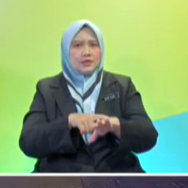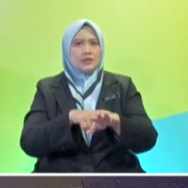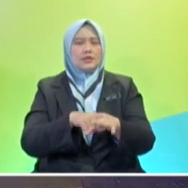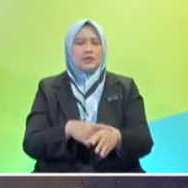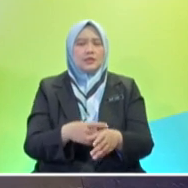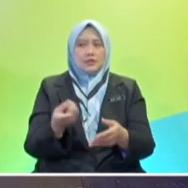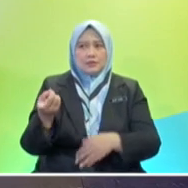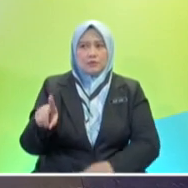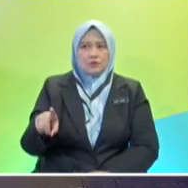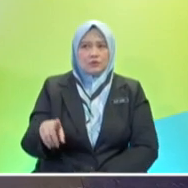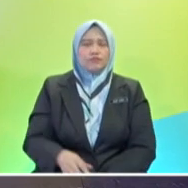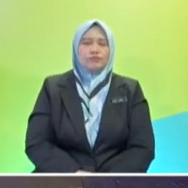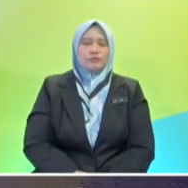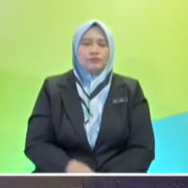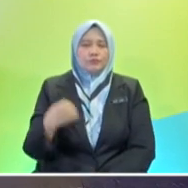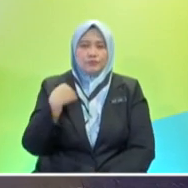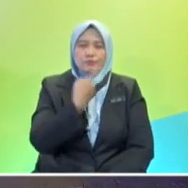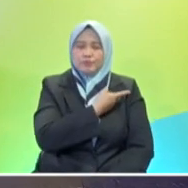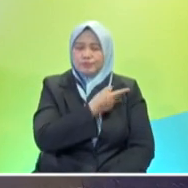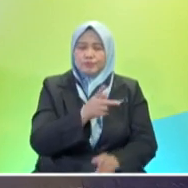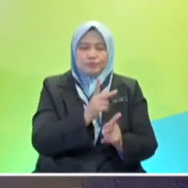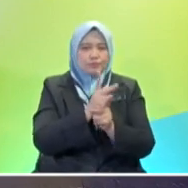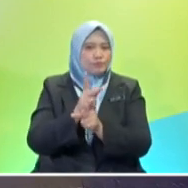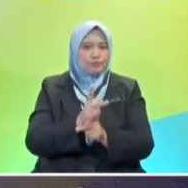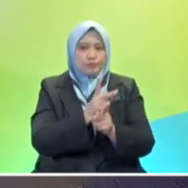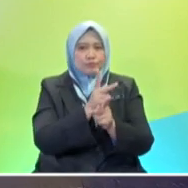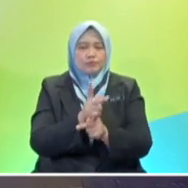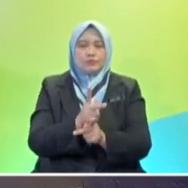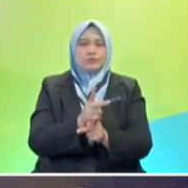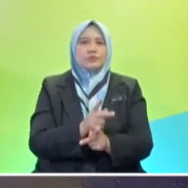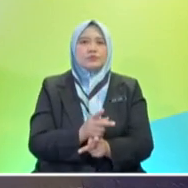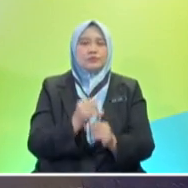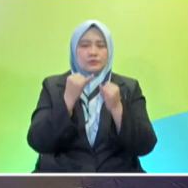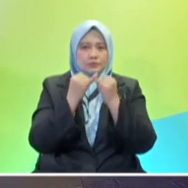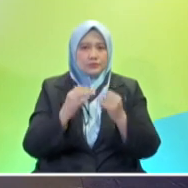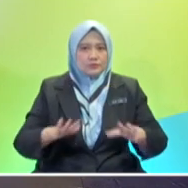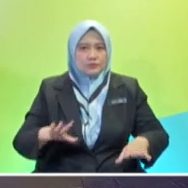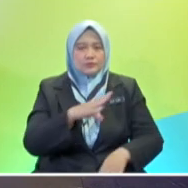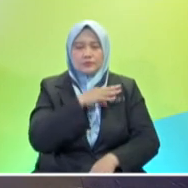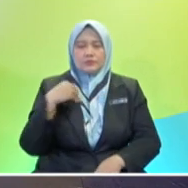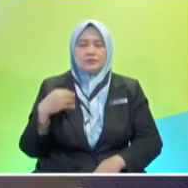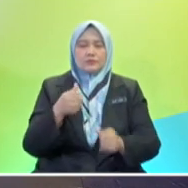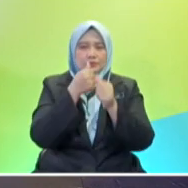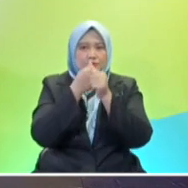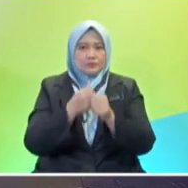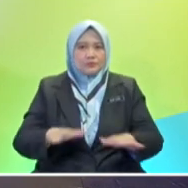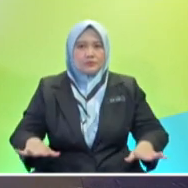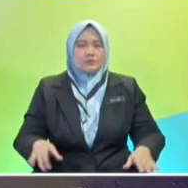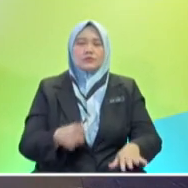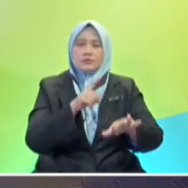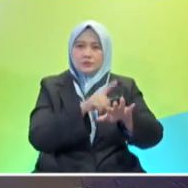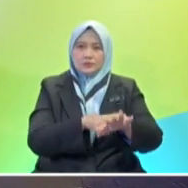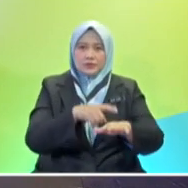kita menjaga kesejahteraan, keamanan sewaktu berada di dapur. Nisa, mari kita bertanya